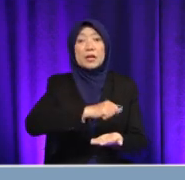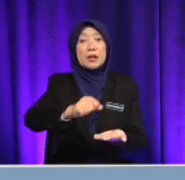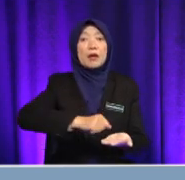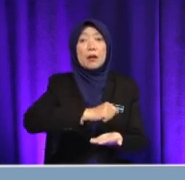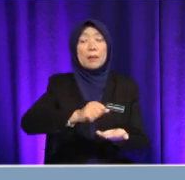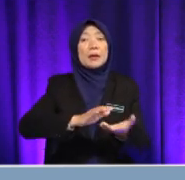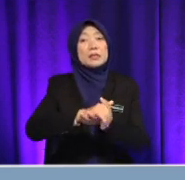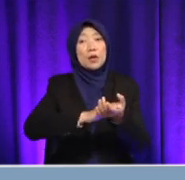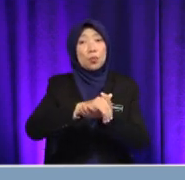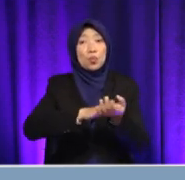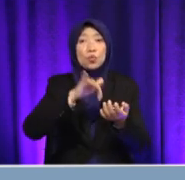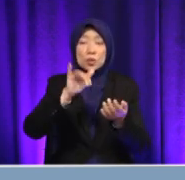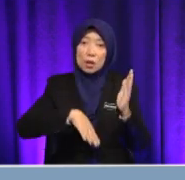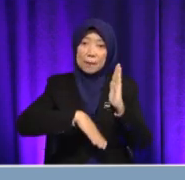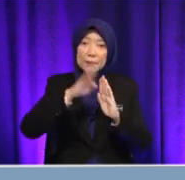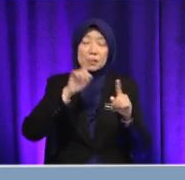berlebihan